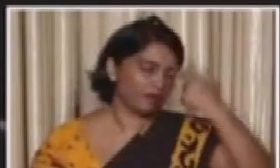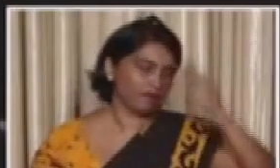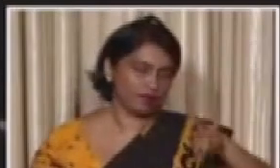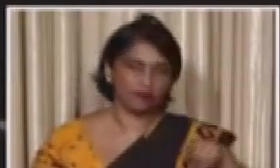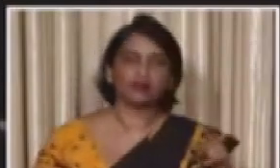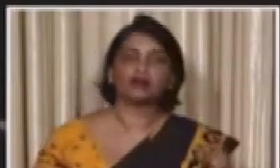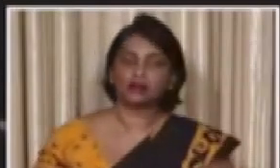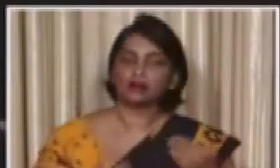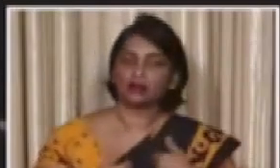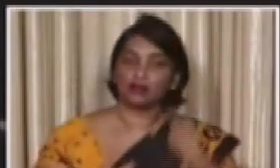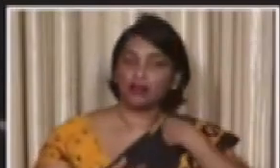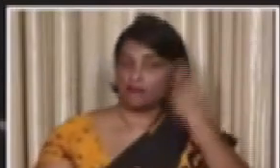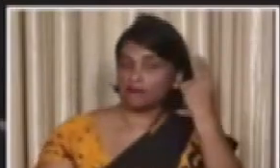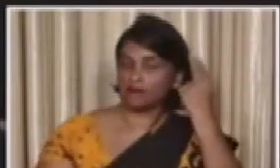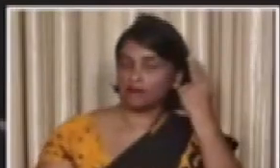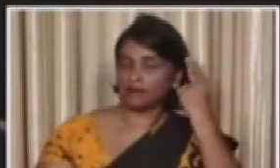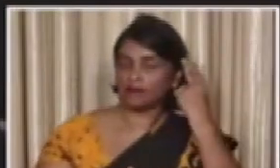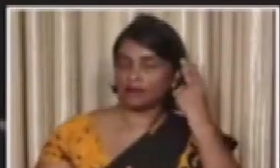විශ්වාසයයි.